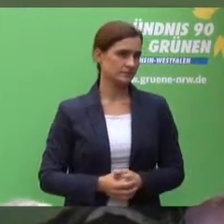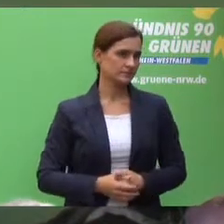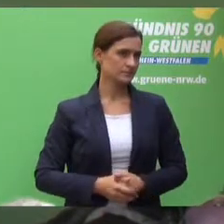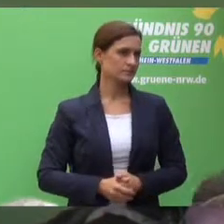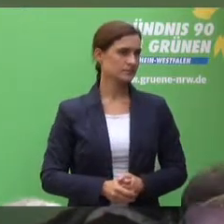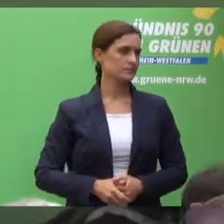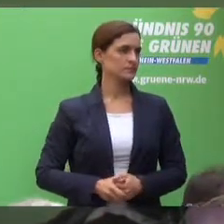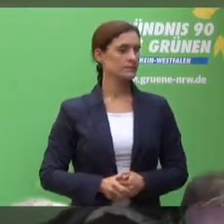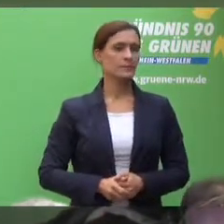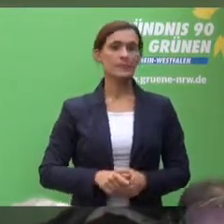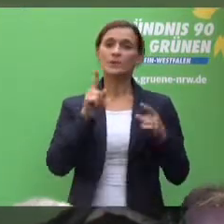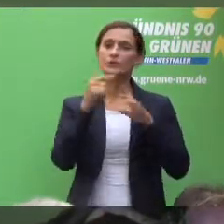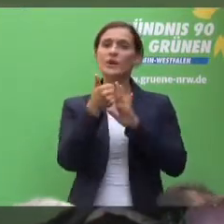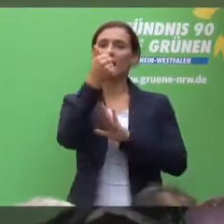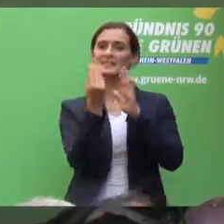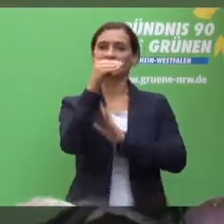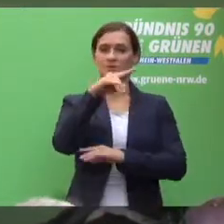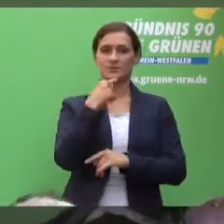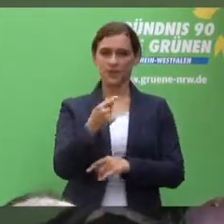Und ich sage Ihnen eins,